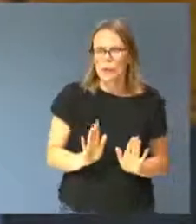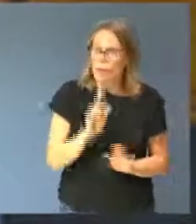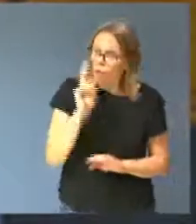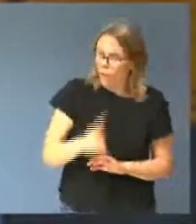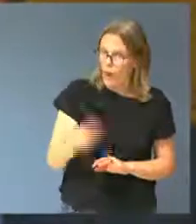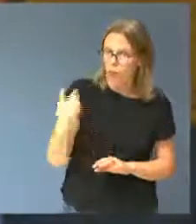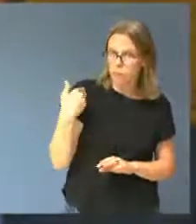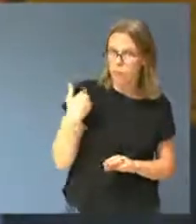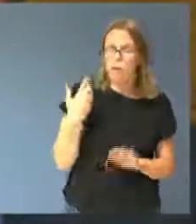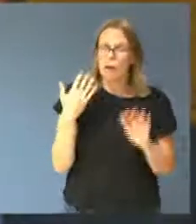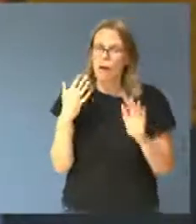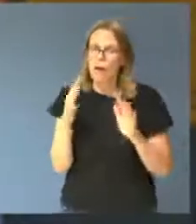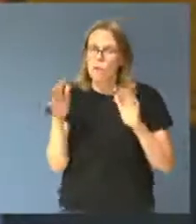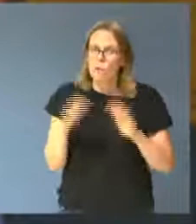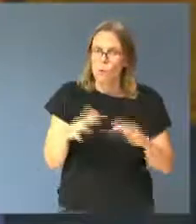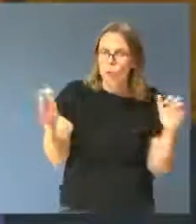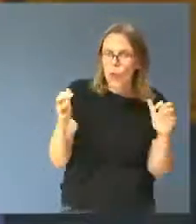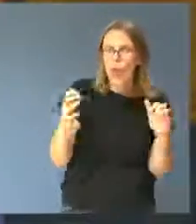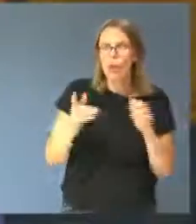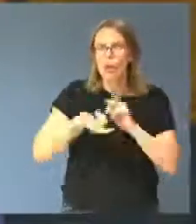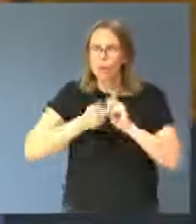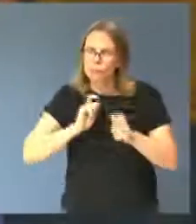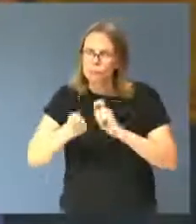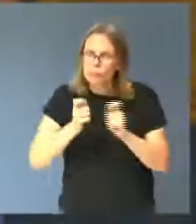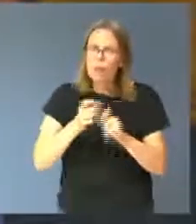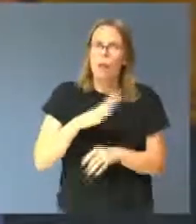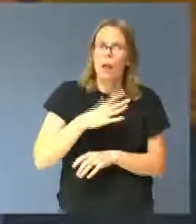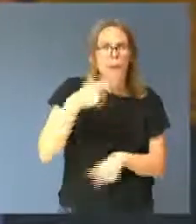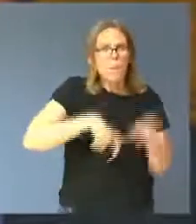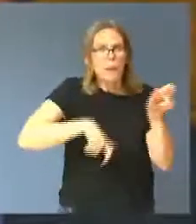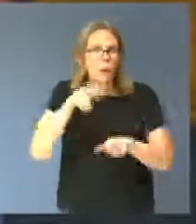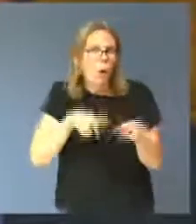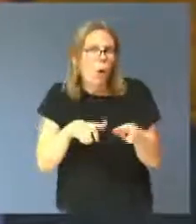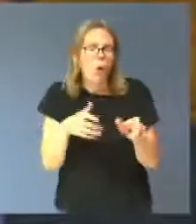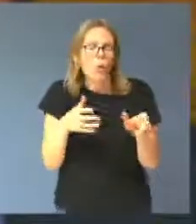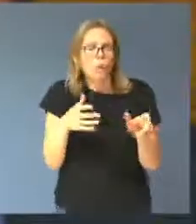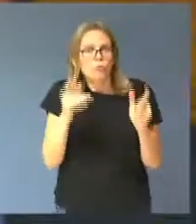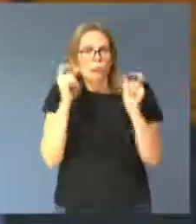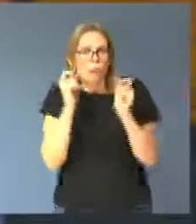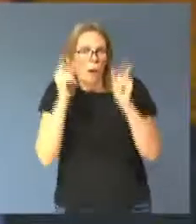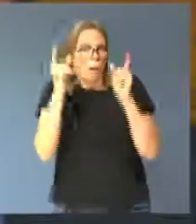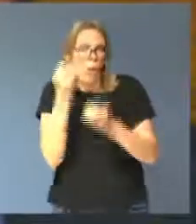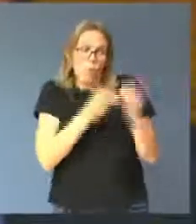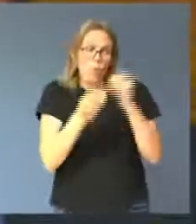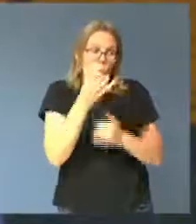pouvait interpeller un certain nombre de personnes, comme un certain nombre de Rémois.